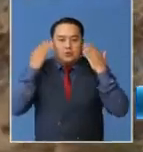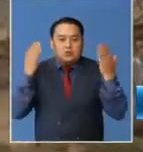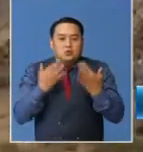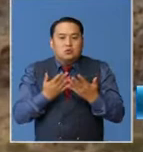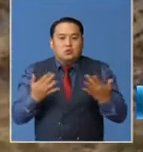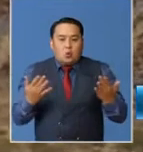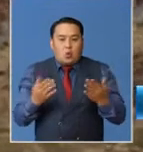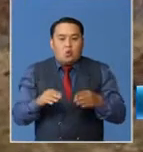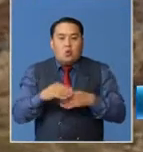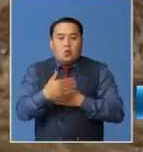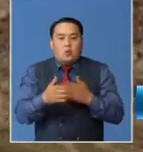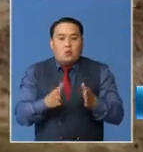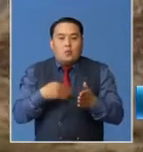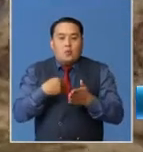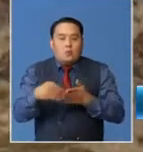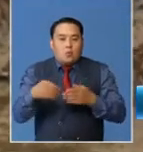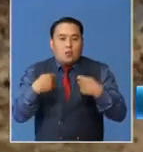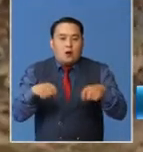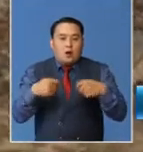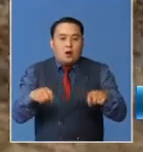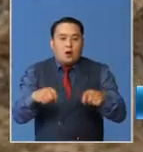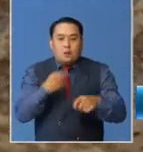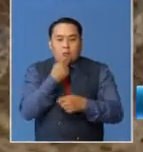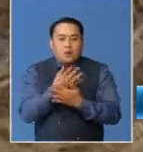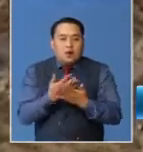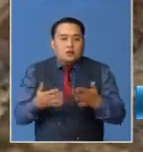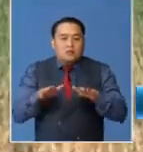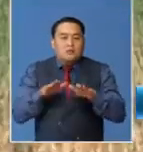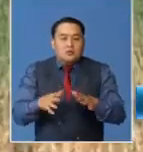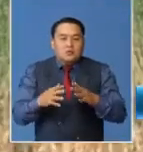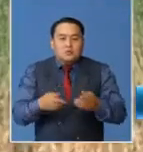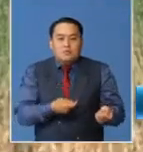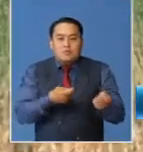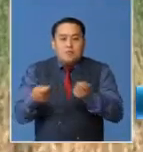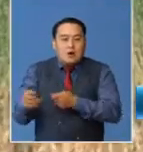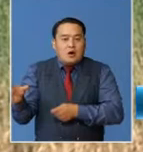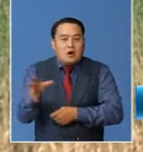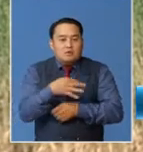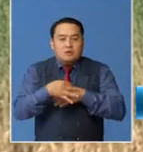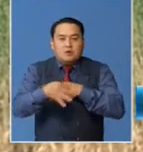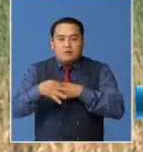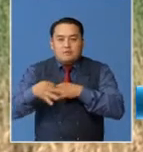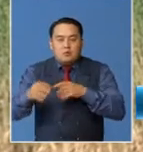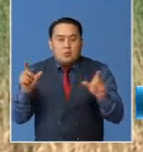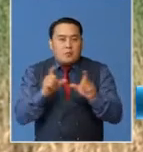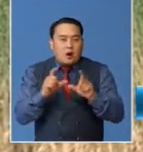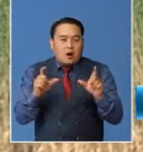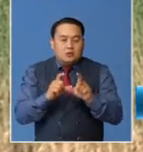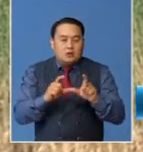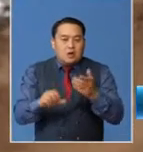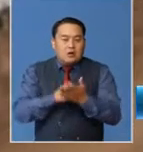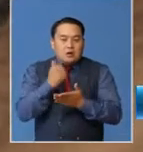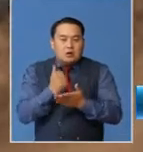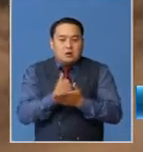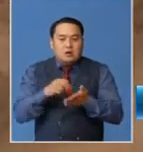сколько таких упаковок приобрели покупатели, ведь продукция местных ферм поставляется во все сетевые супермаркеты страны. Основной